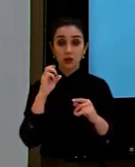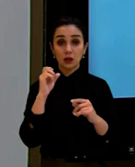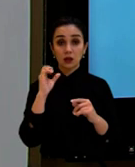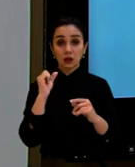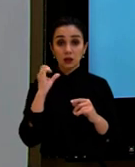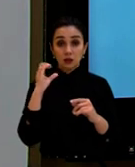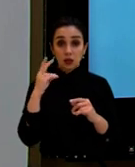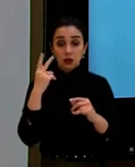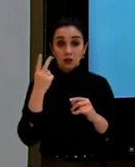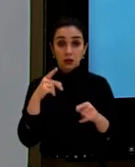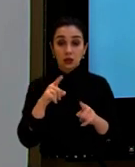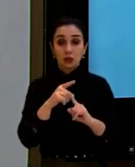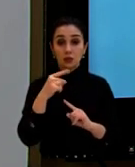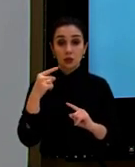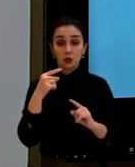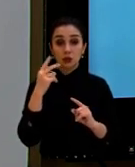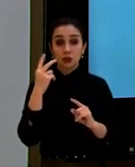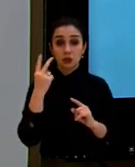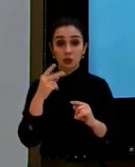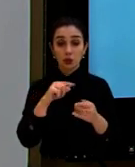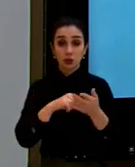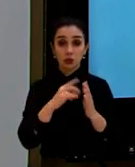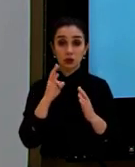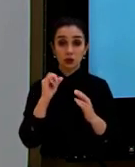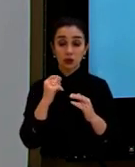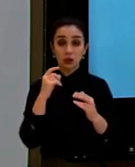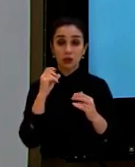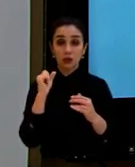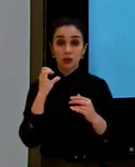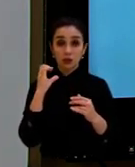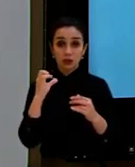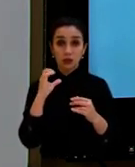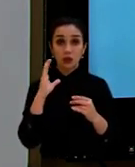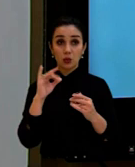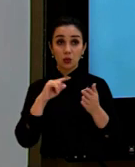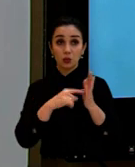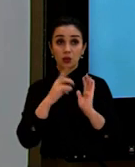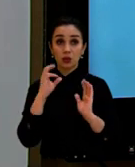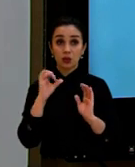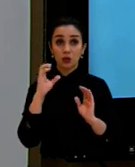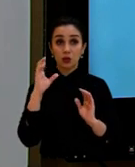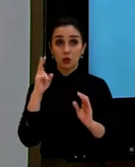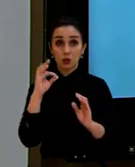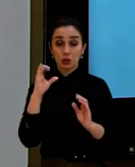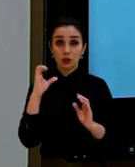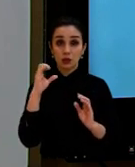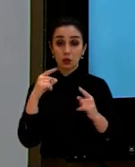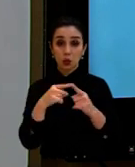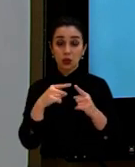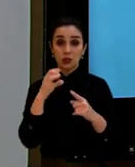в квадрате минус 2 умноженное на БС умноженное на АС и умноженное на косинус угла